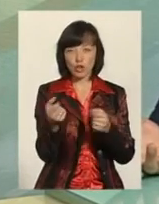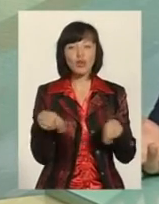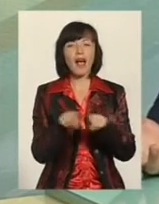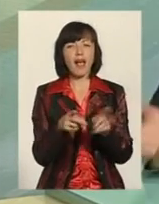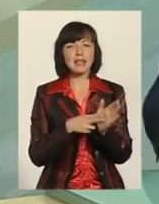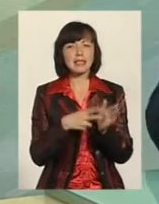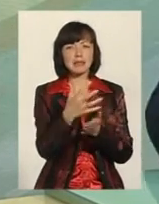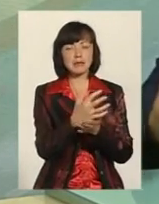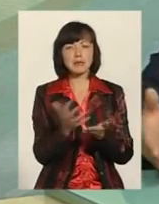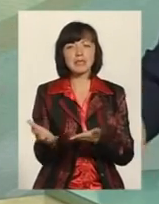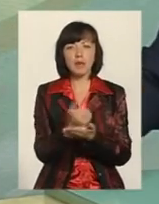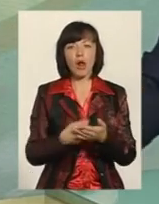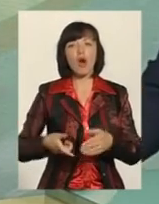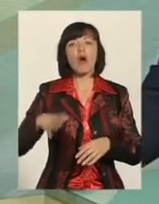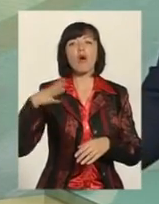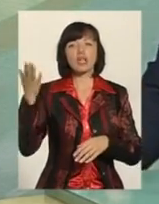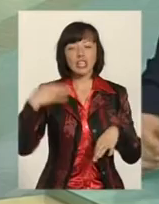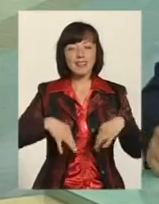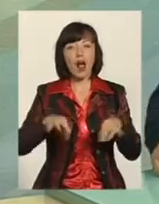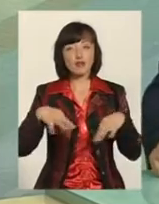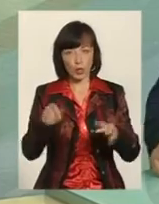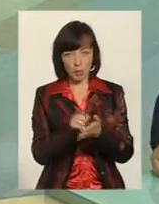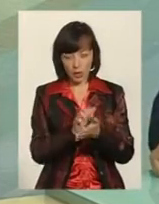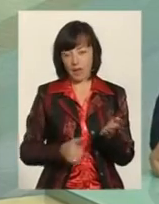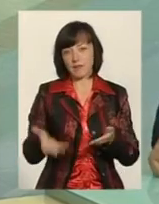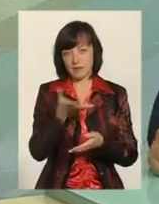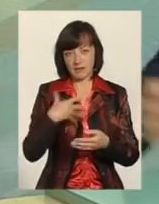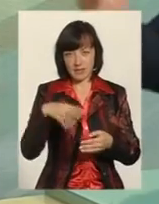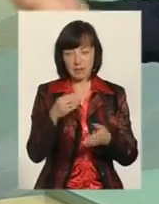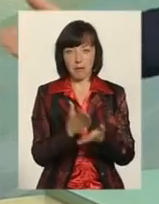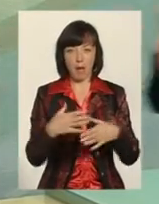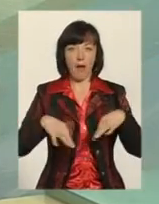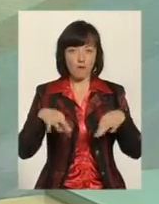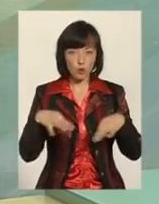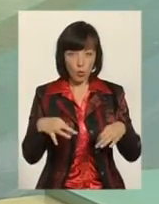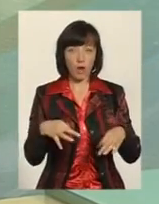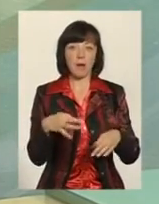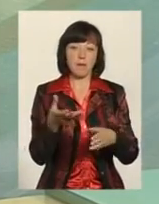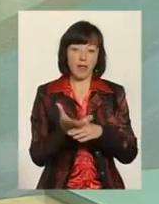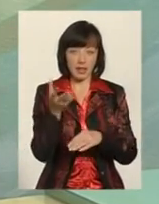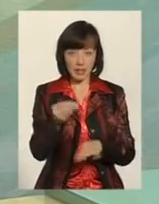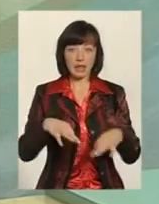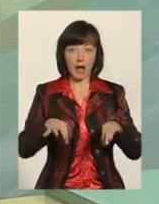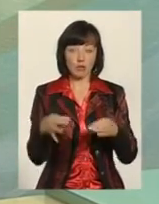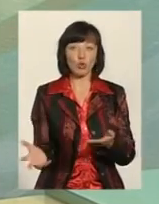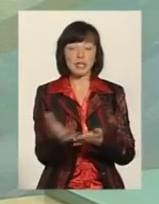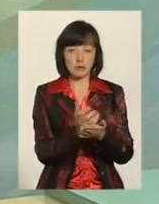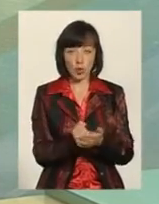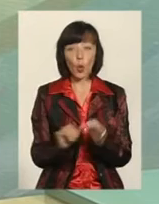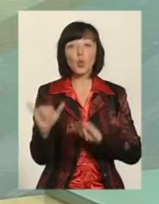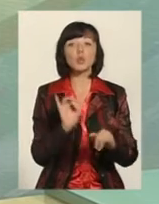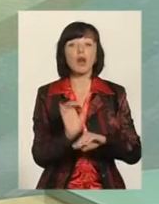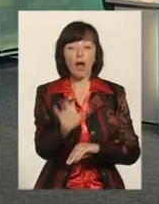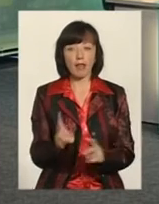збір? Це колишній транспортний податок. Правильно? Ми всі власники, я власник автомобіля, ви також, ми платили транспортний збір. Куди він йшов?